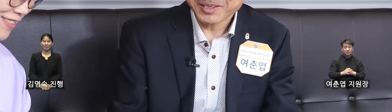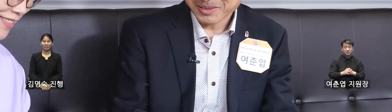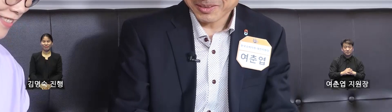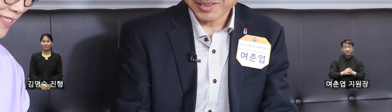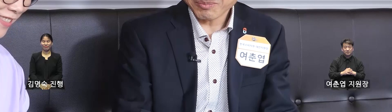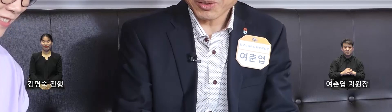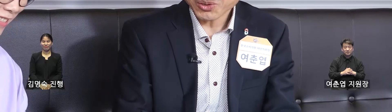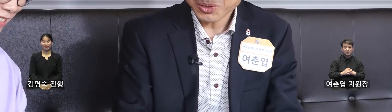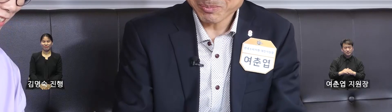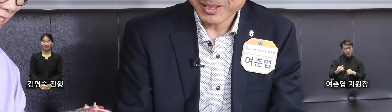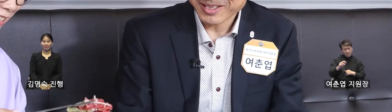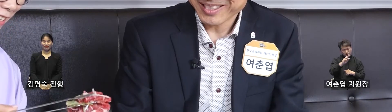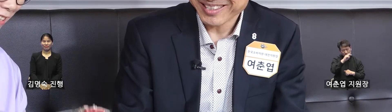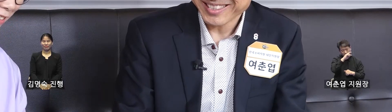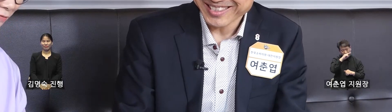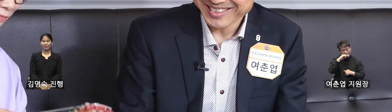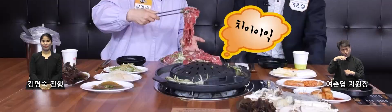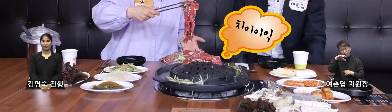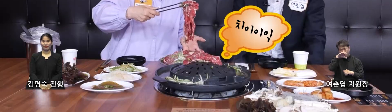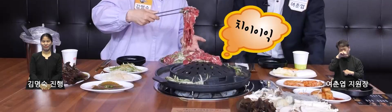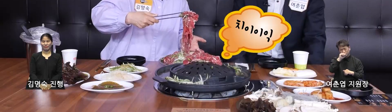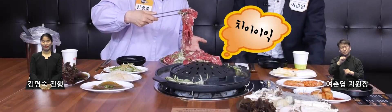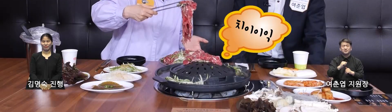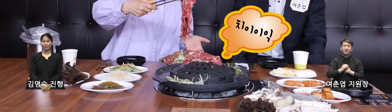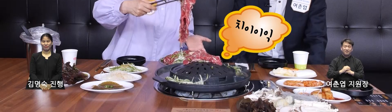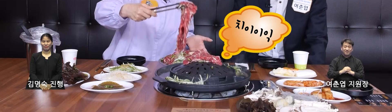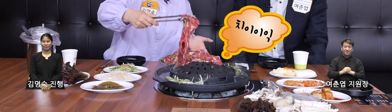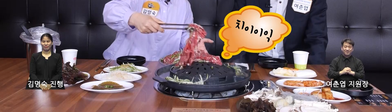아, 냄새 좋습니다.